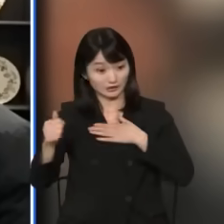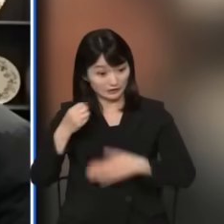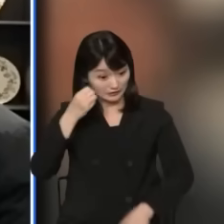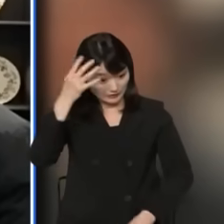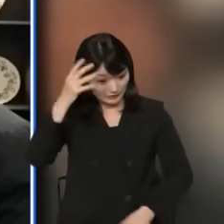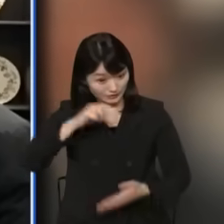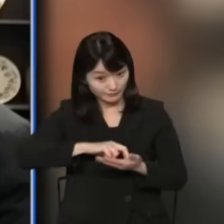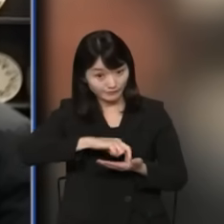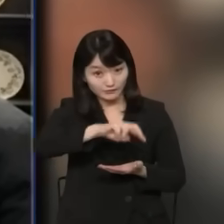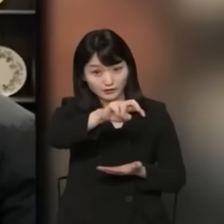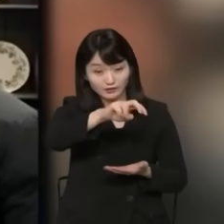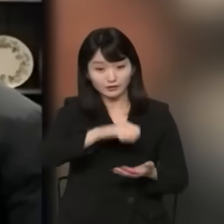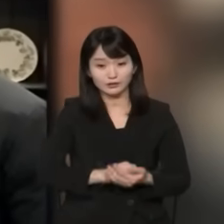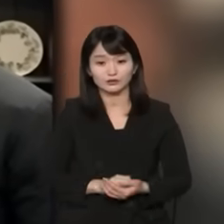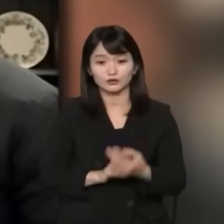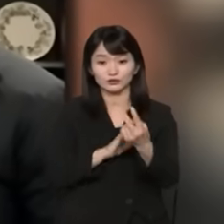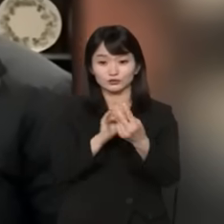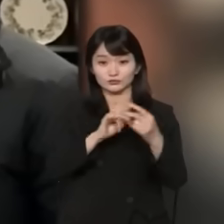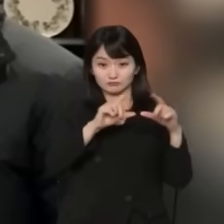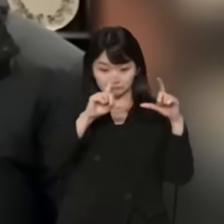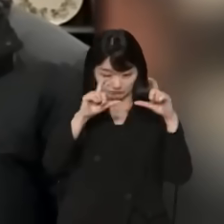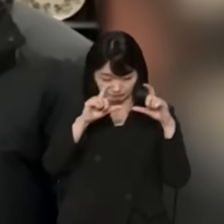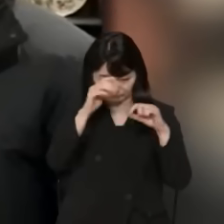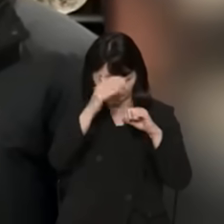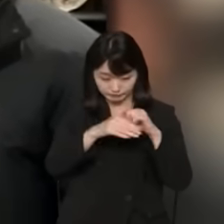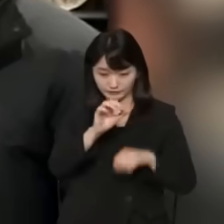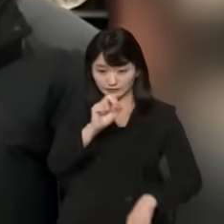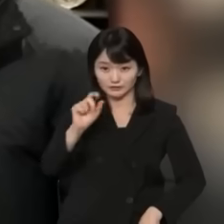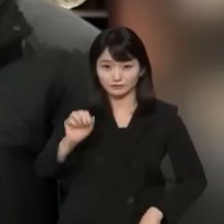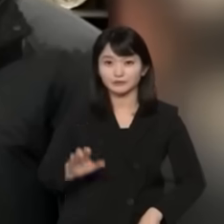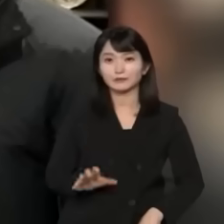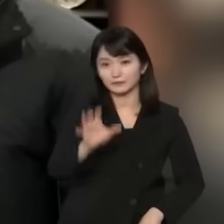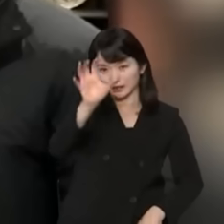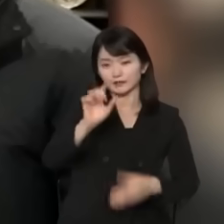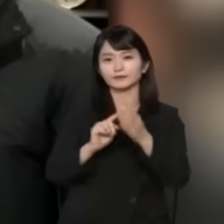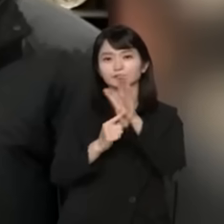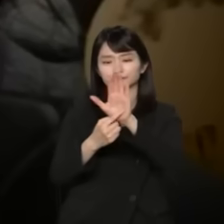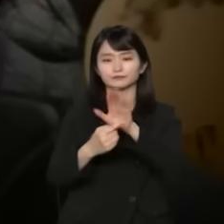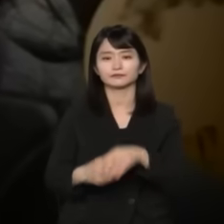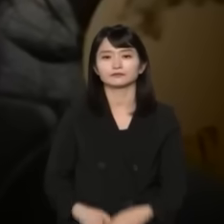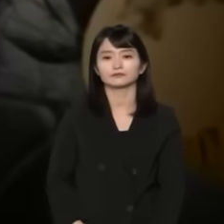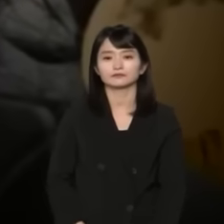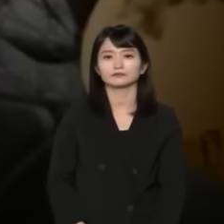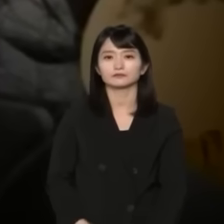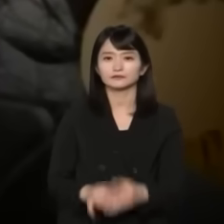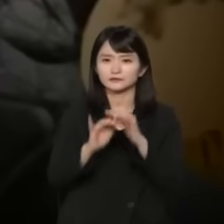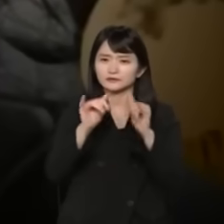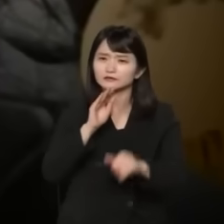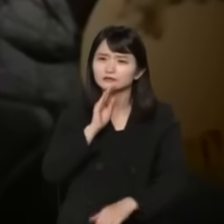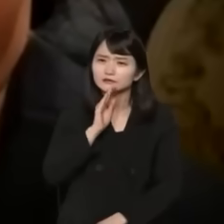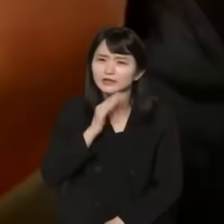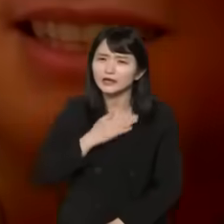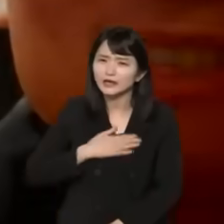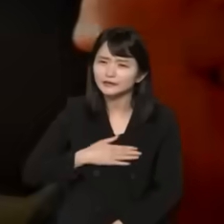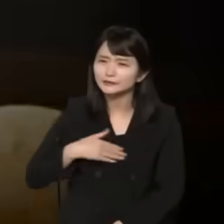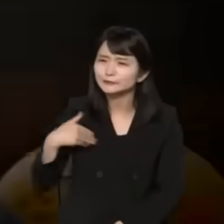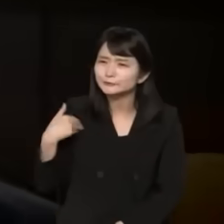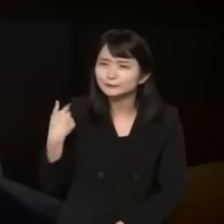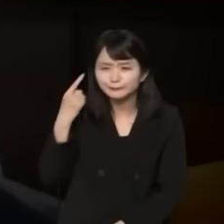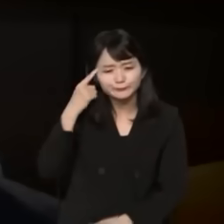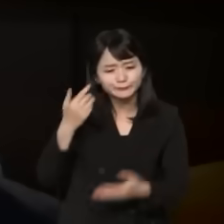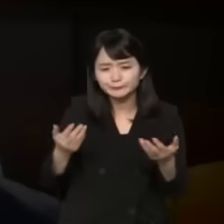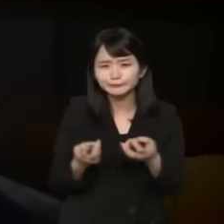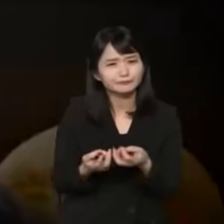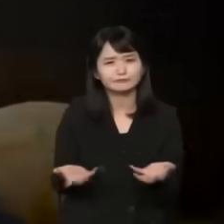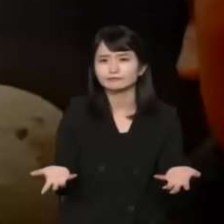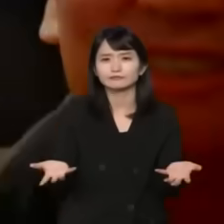잊으셨나요란 문구와 함께 둘이 찍은 사진을 SNS에 공개하기도 했습니다. 사람을 정말 아는지 모르는지 판단할 방법은